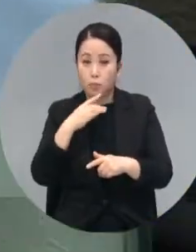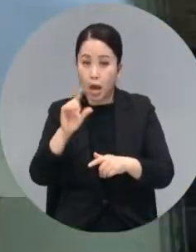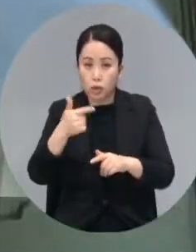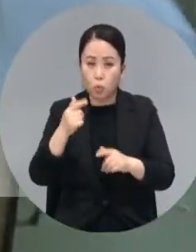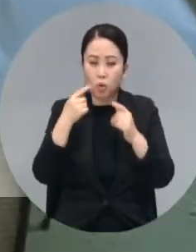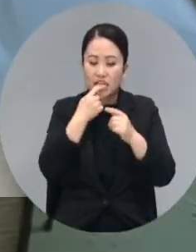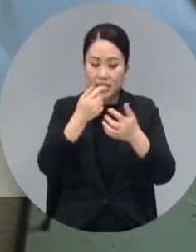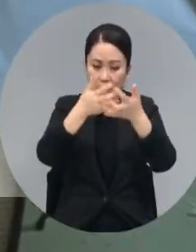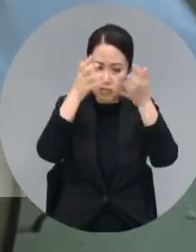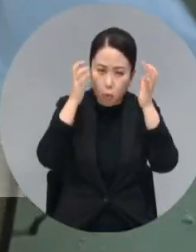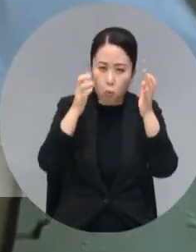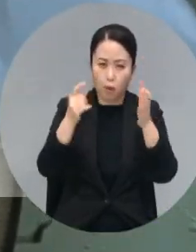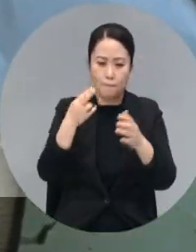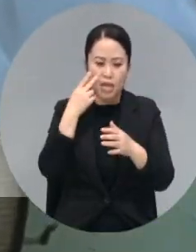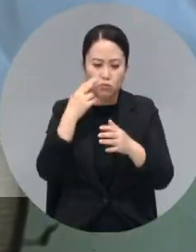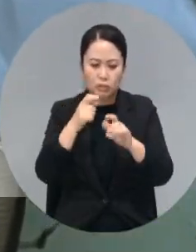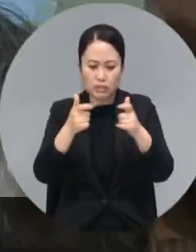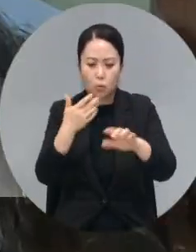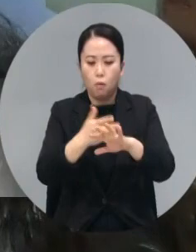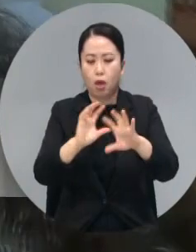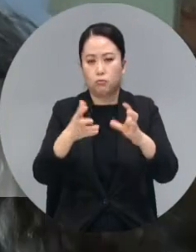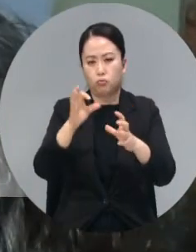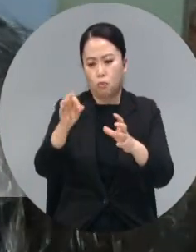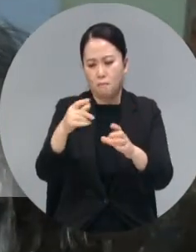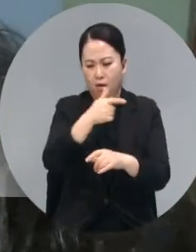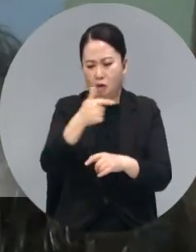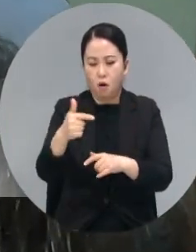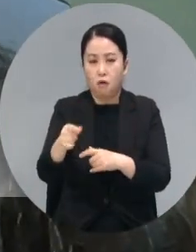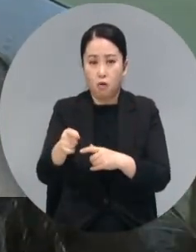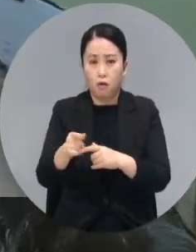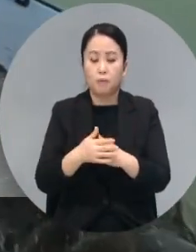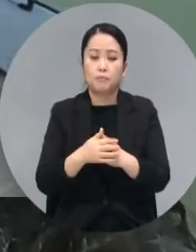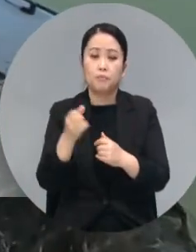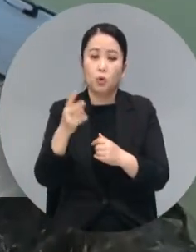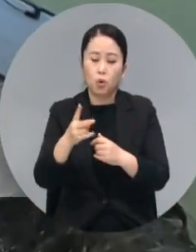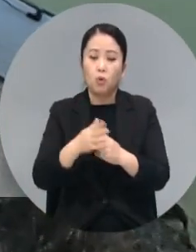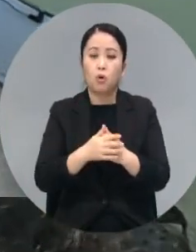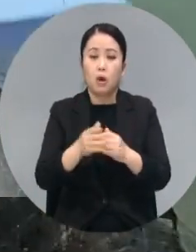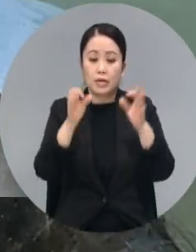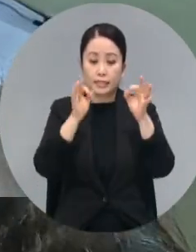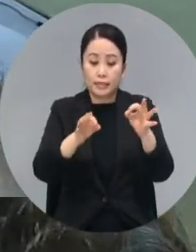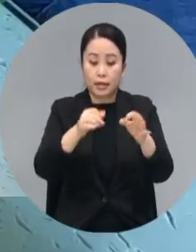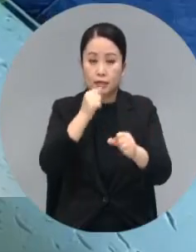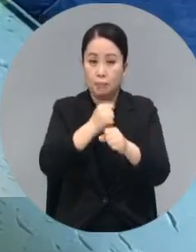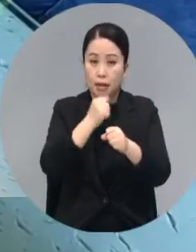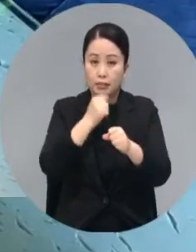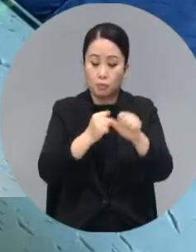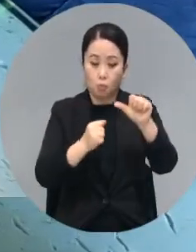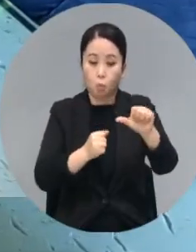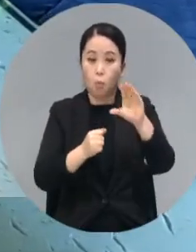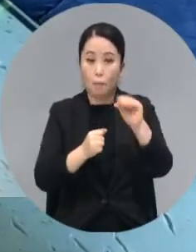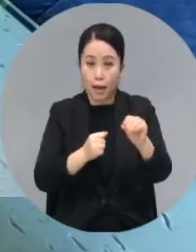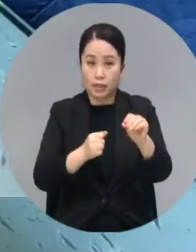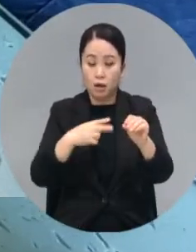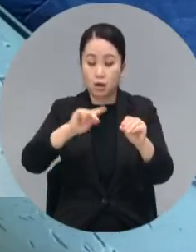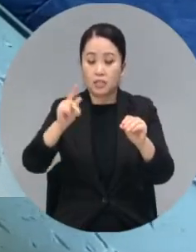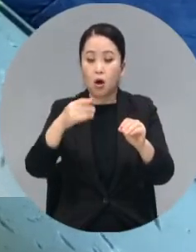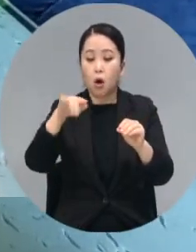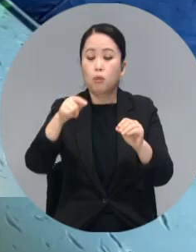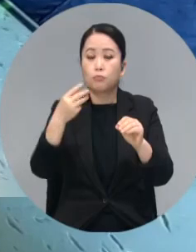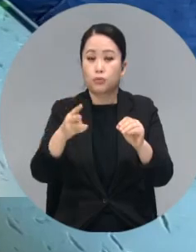미국, 각종 외화가 쏟아졌습니다. 이뿐만이 아닙니다. 은행에서 만든 5만 원짜리 선불 카드